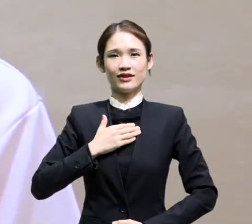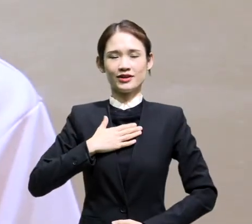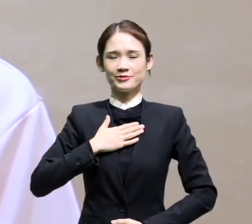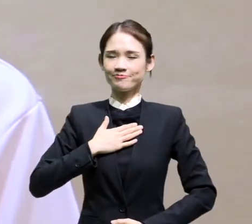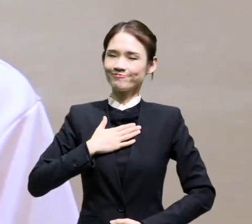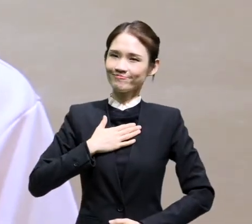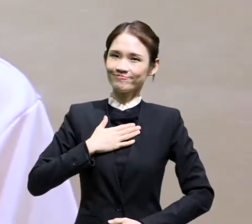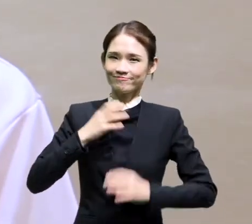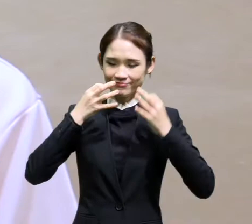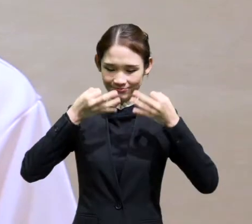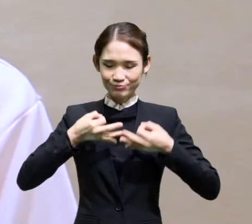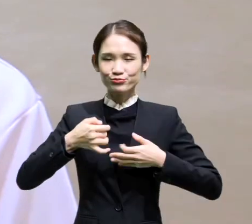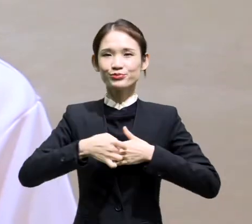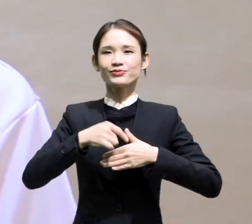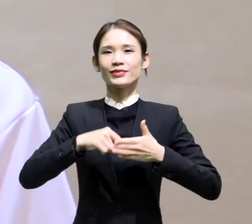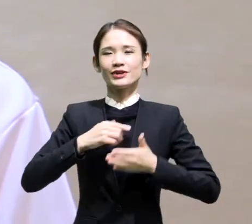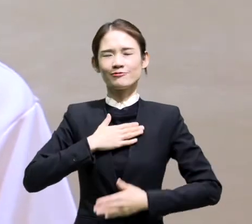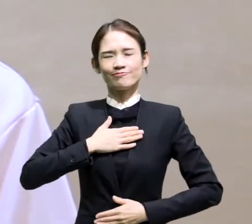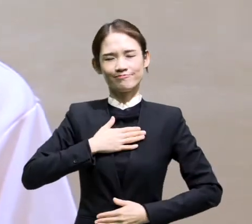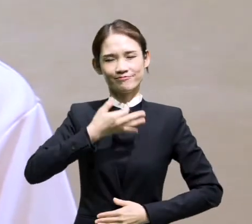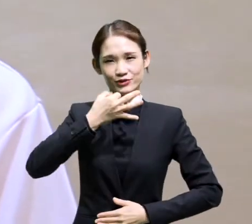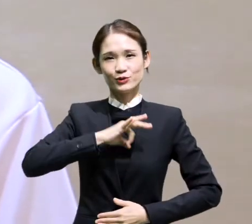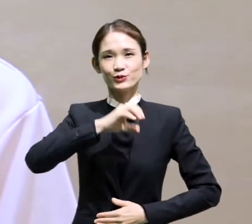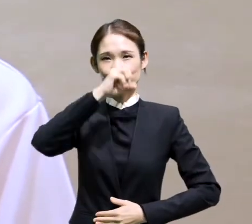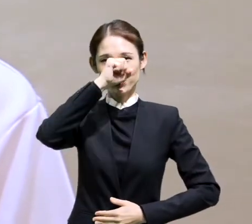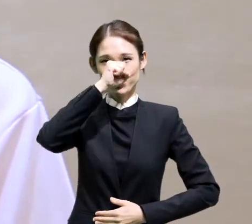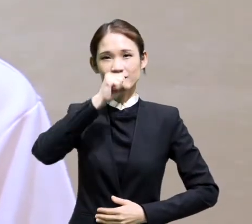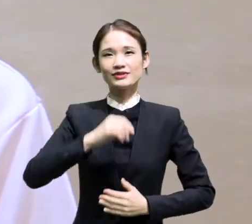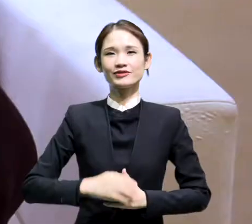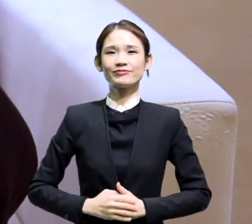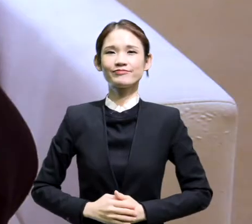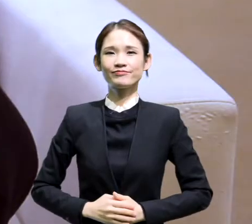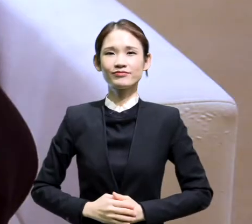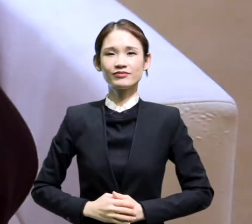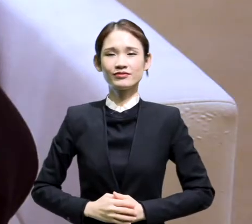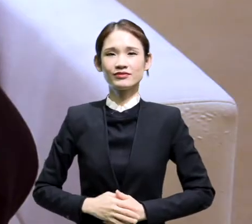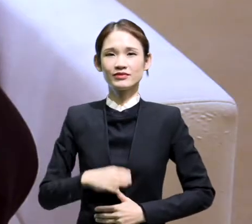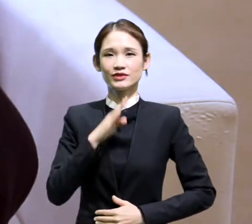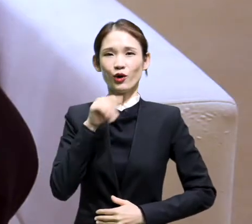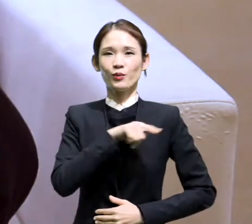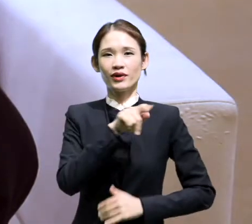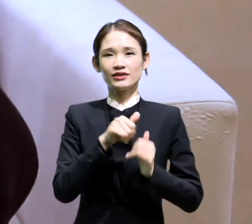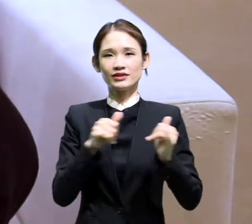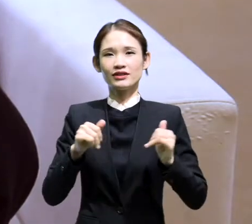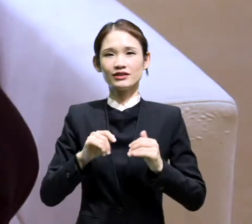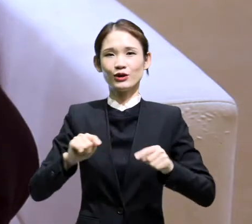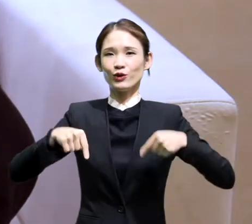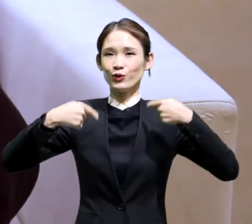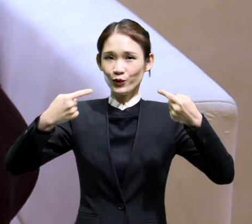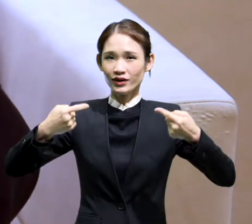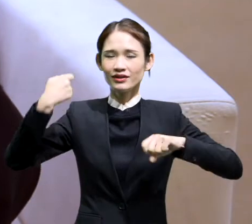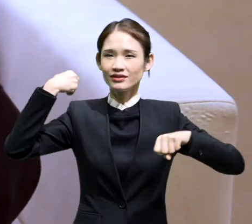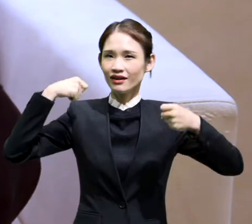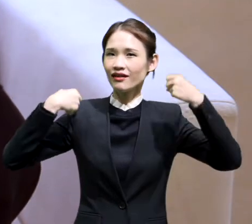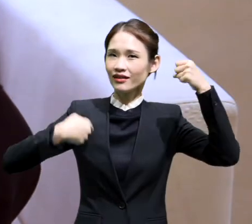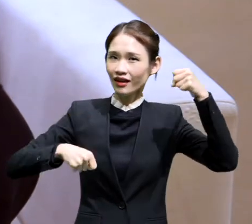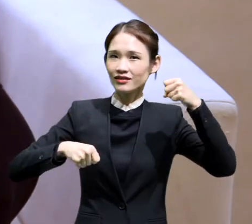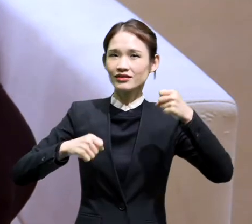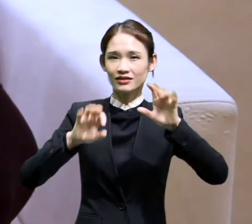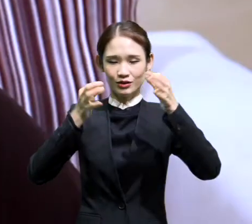저는 제 나름대로 좀 뿌듯한 마음, 그런 마음이 큽니다. 아, 정말 이 사람들이 우리의 이 공연을